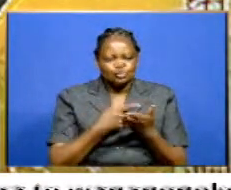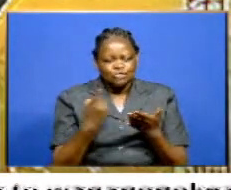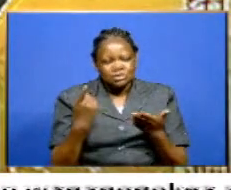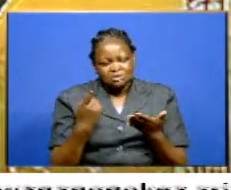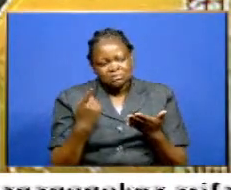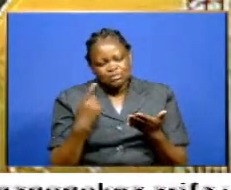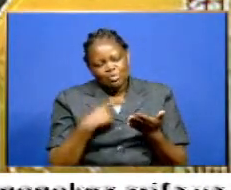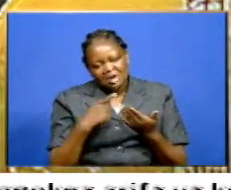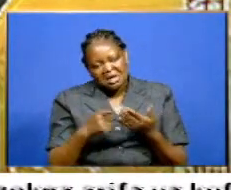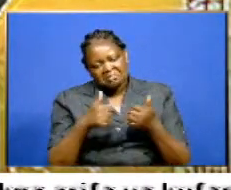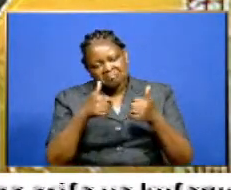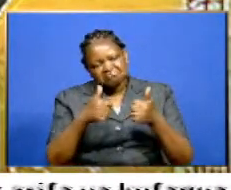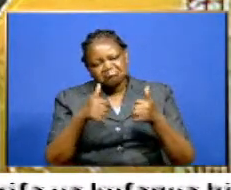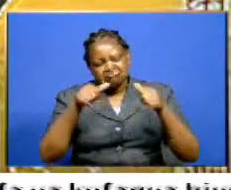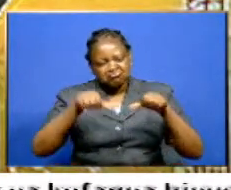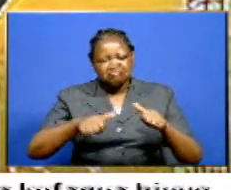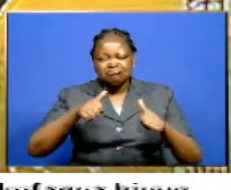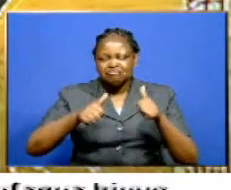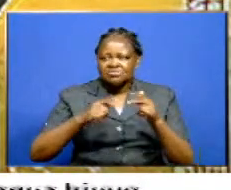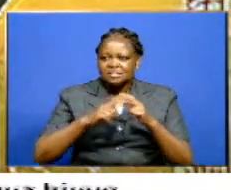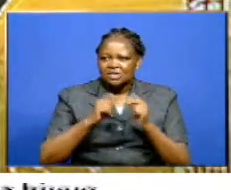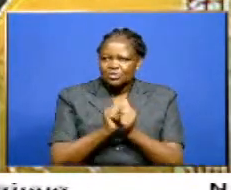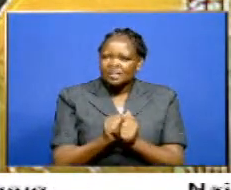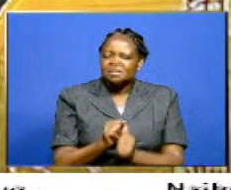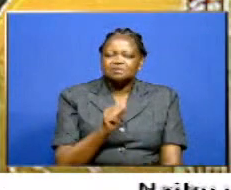yenu imekuwaje. Nianze na Kegoli.